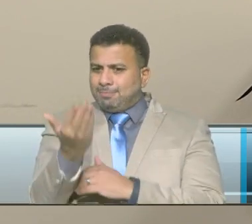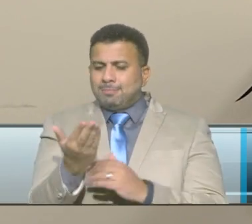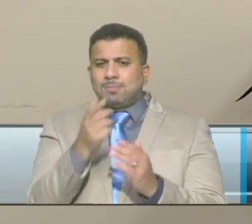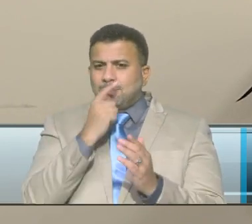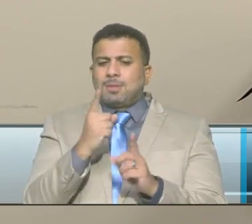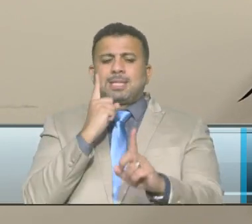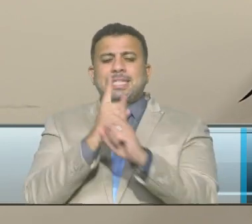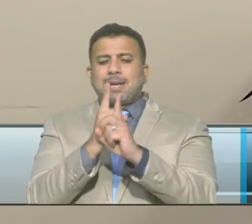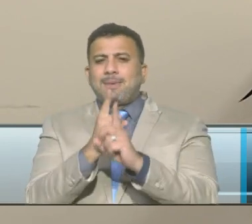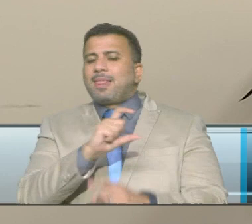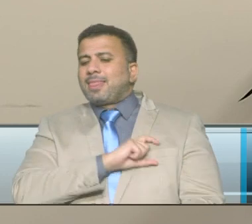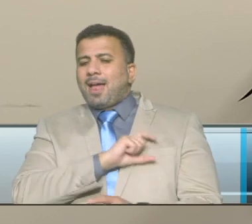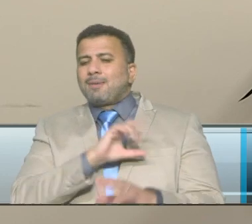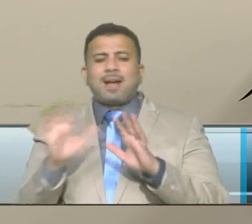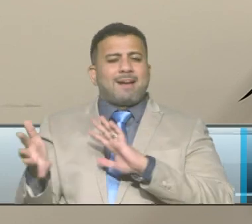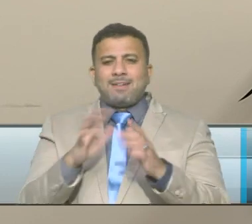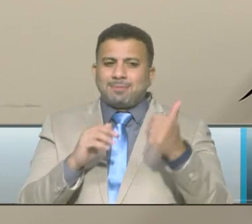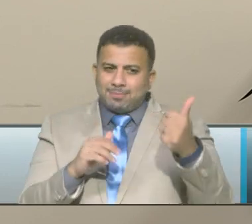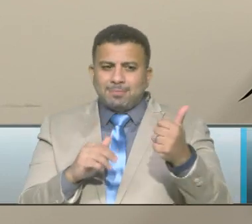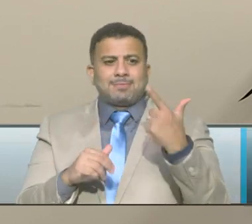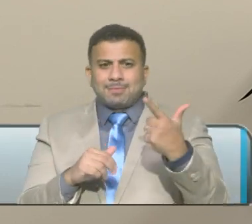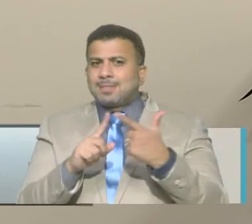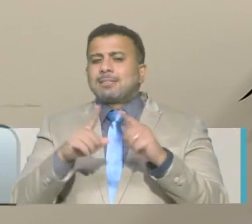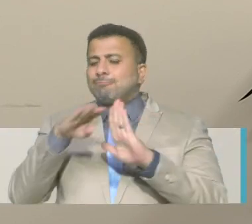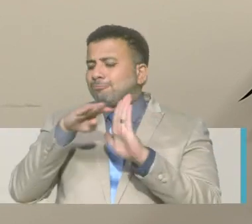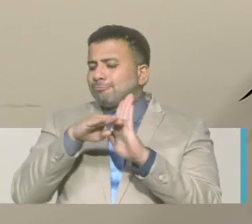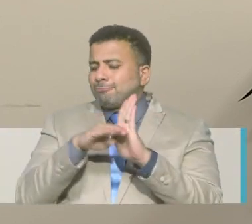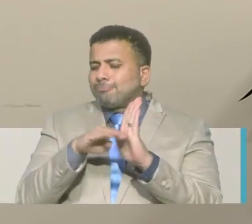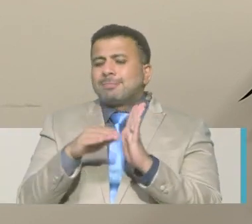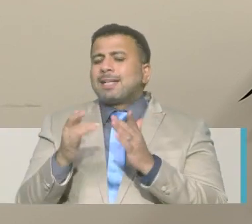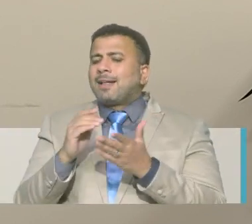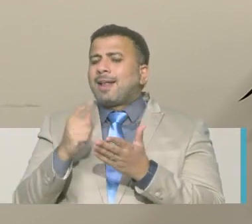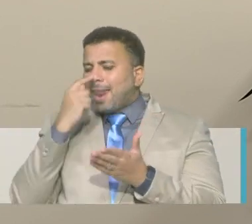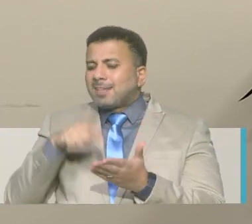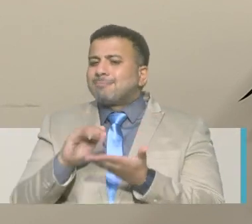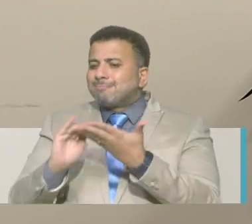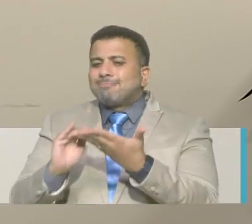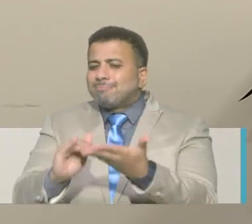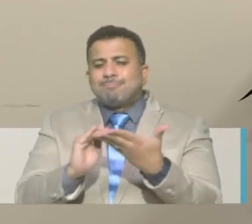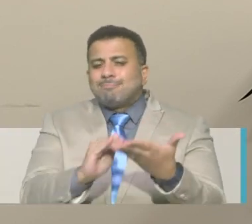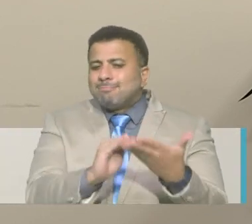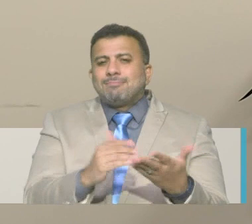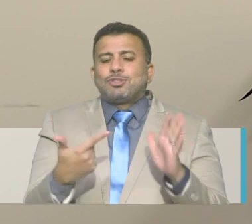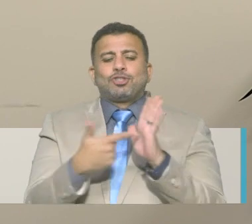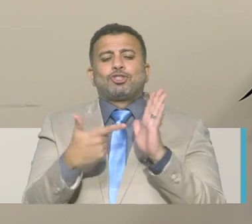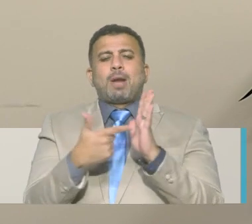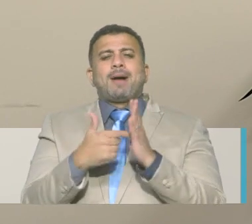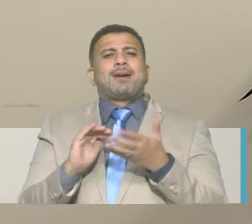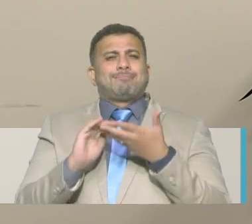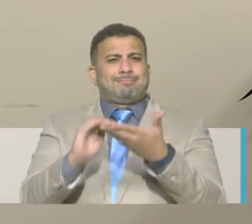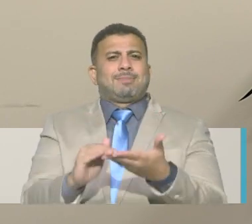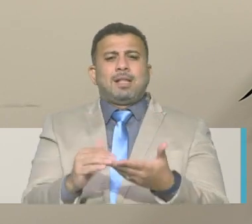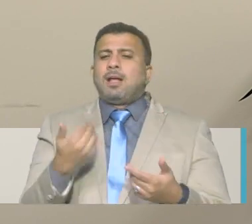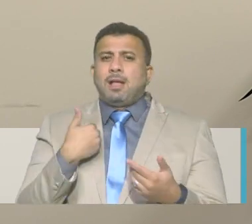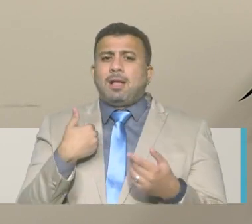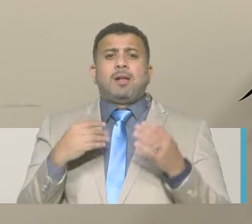كيفية استقبال الطالب، وكذلك تسهيل الإجراءات اللازمة من حيث التقديم على الجامعة. طبعاً نحن